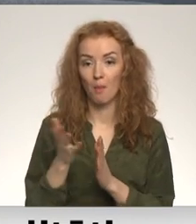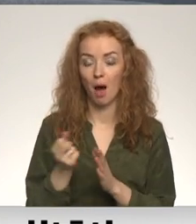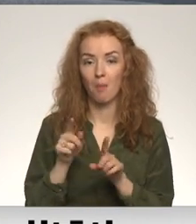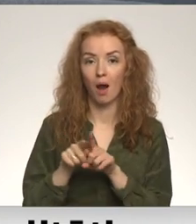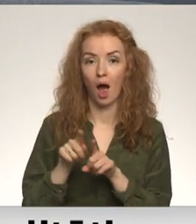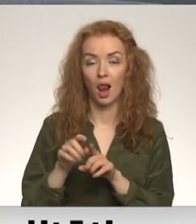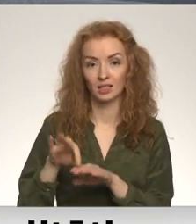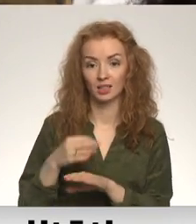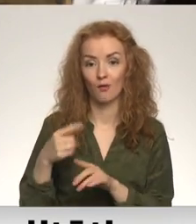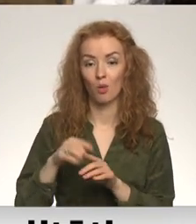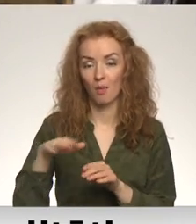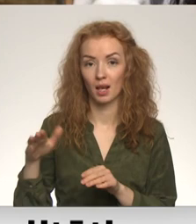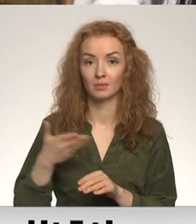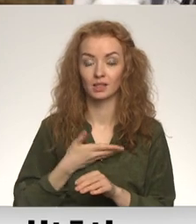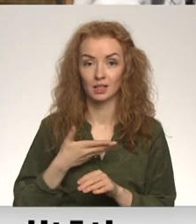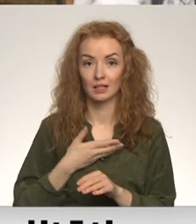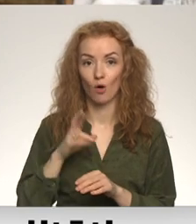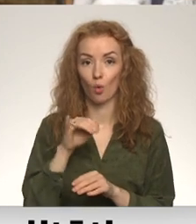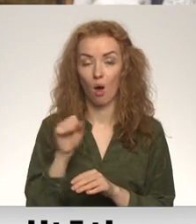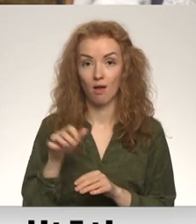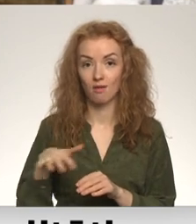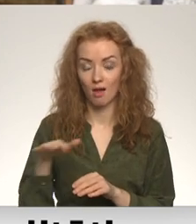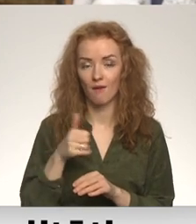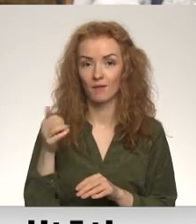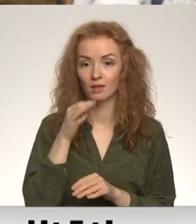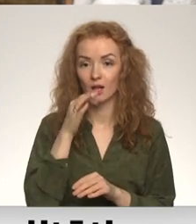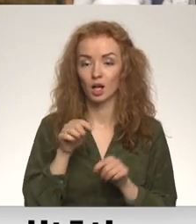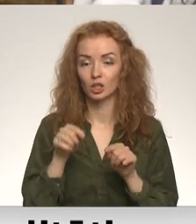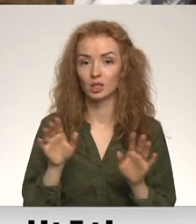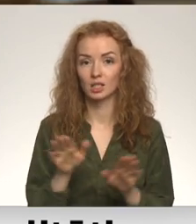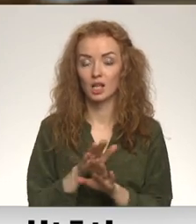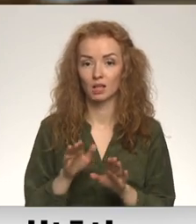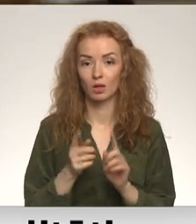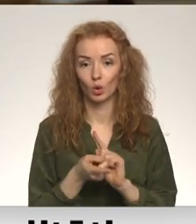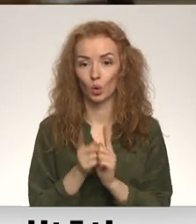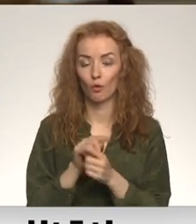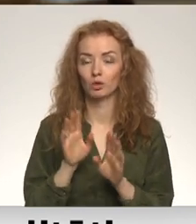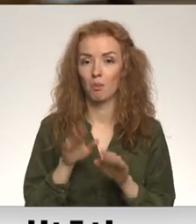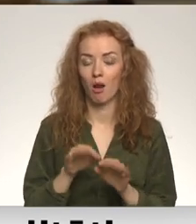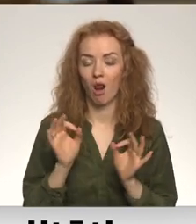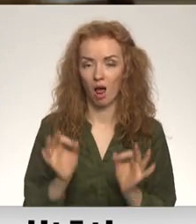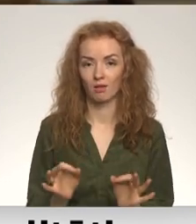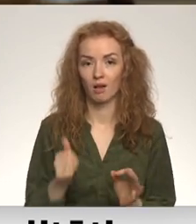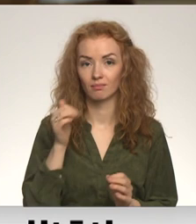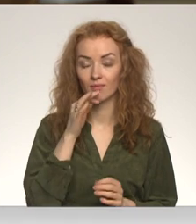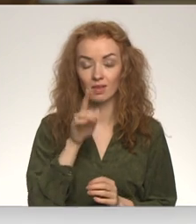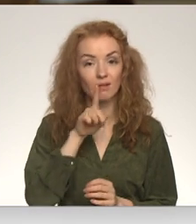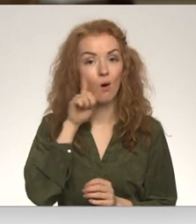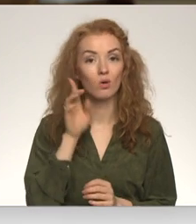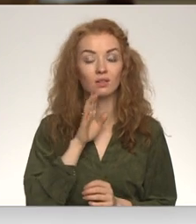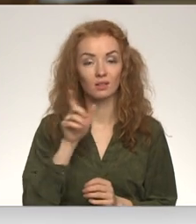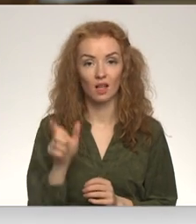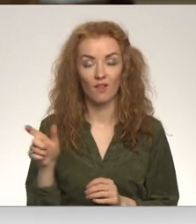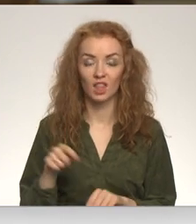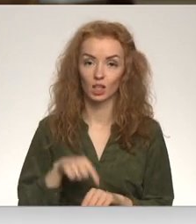un bērniem dzīvo rojām, atzīst, ka senā dziesma šobrīd kļūs par realitāti. Young ladies. Jaunā sieviete šobrīd